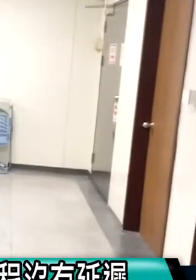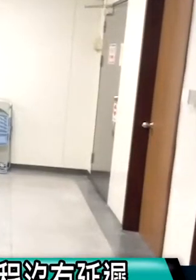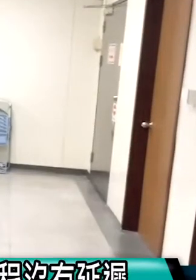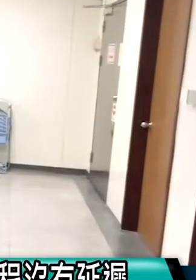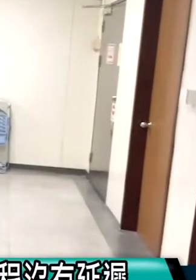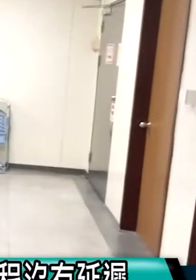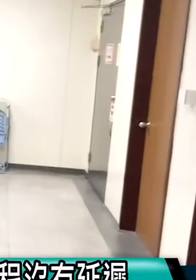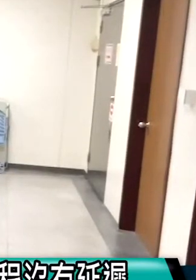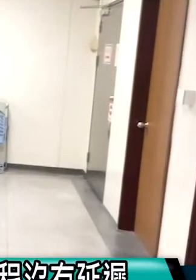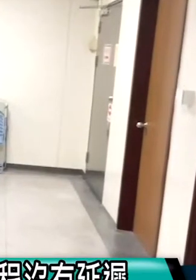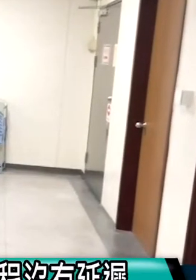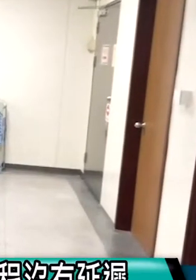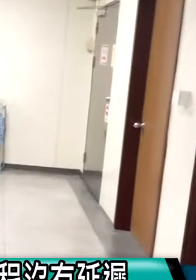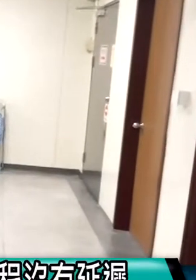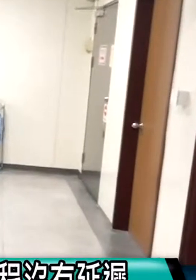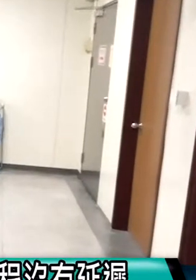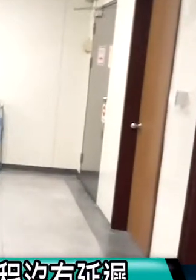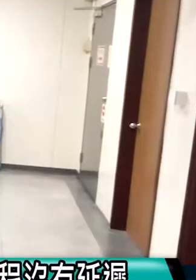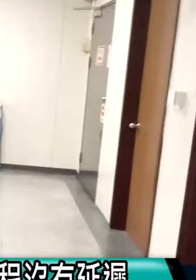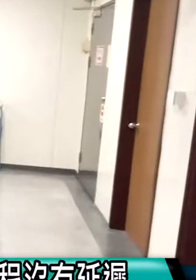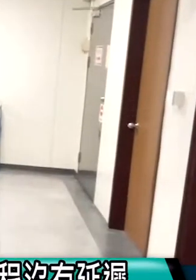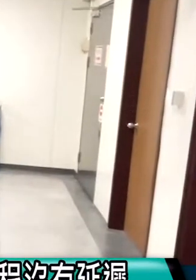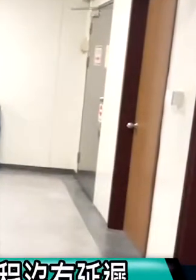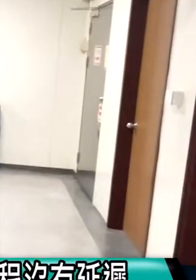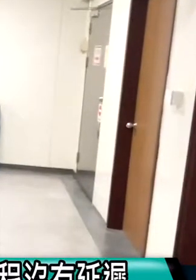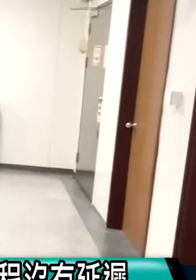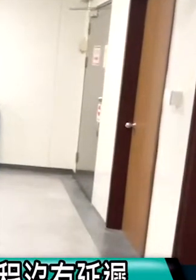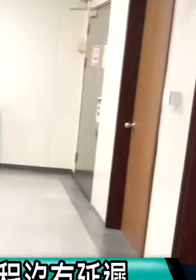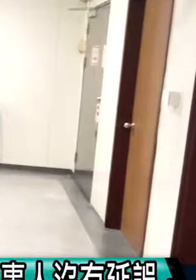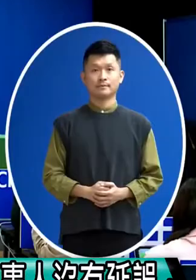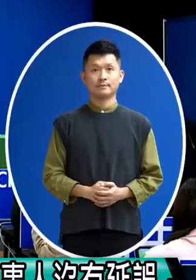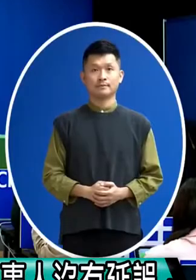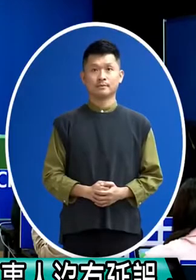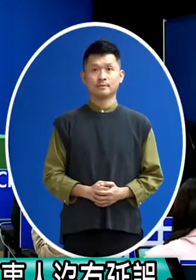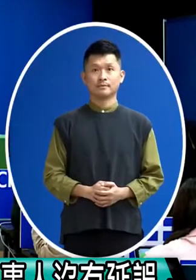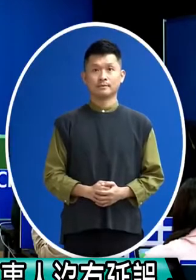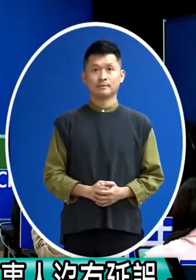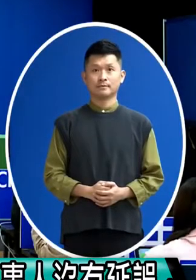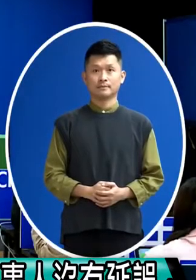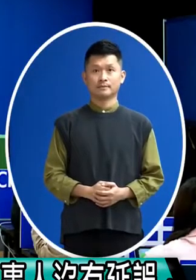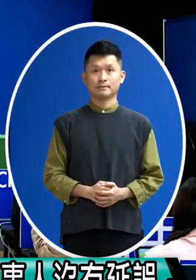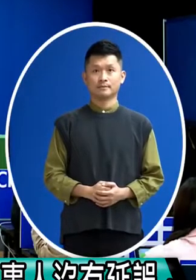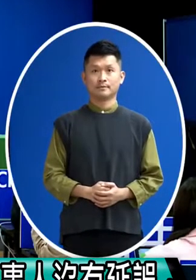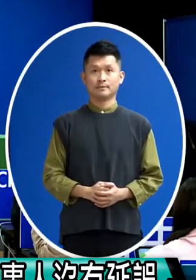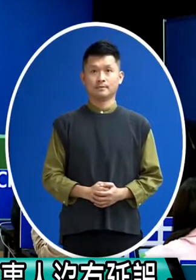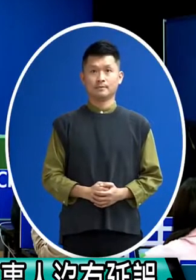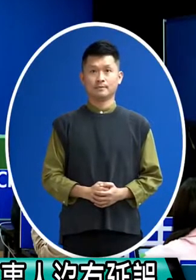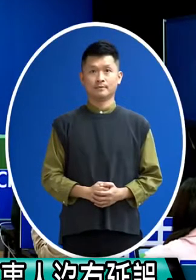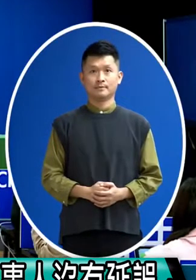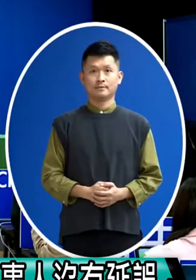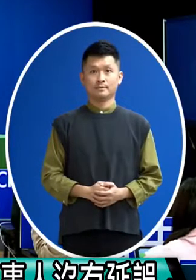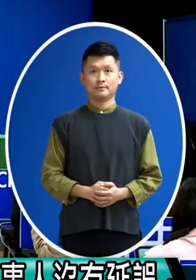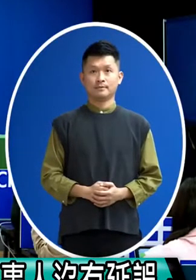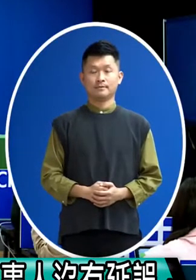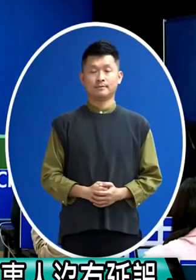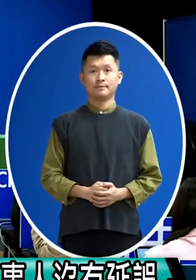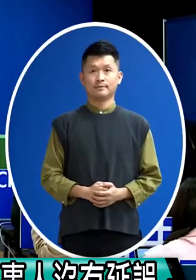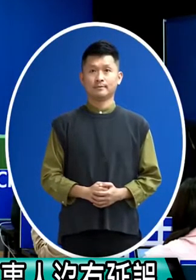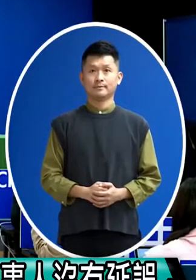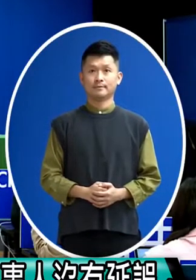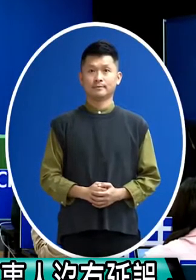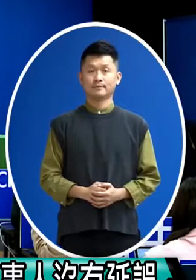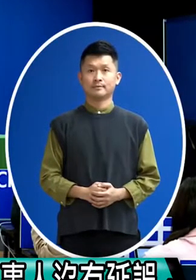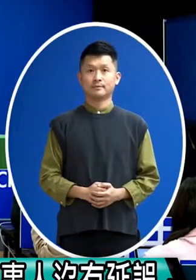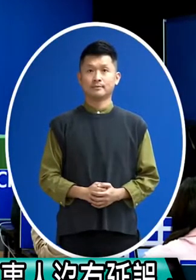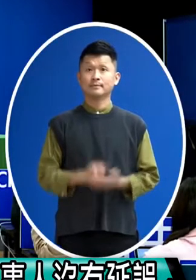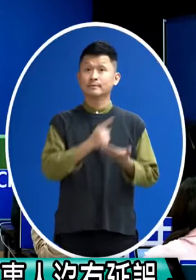助直接去联络能不能找到床位。 而卫福部次长一度认为此事基隆市政府可以做检